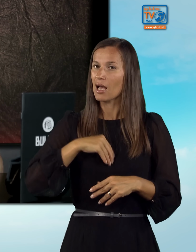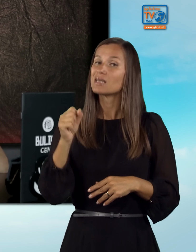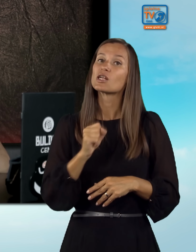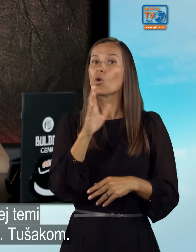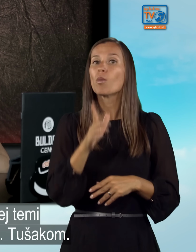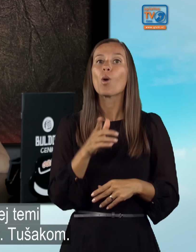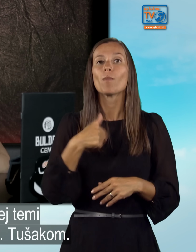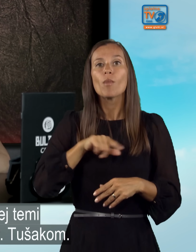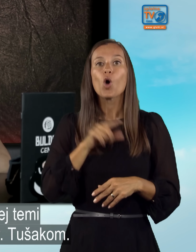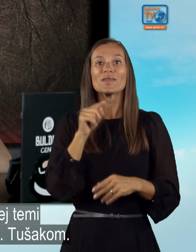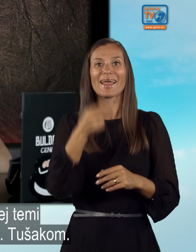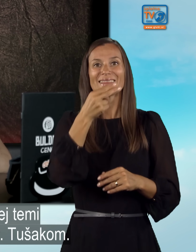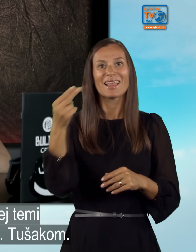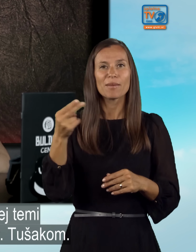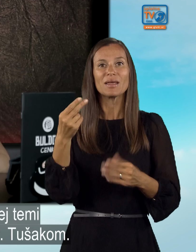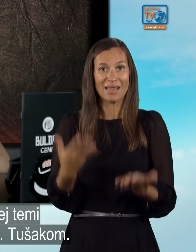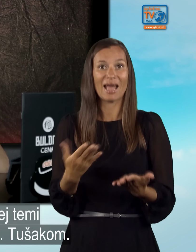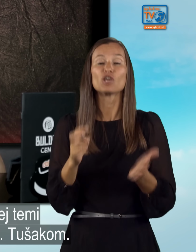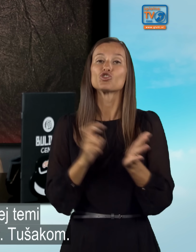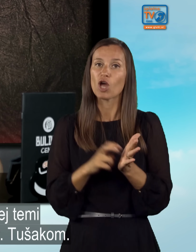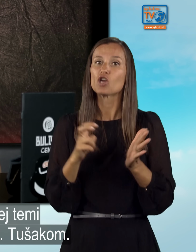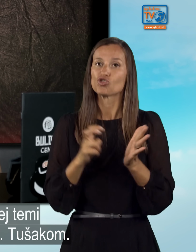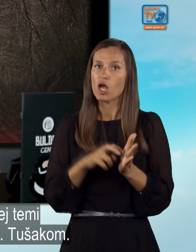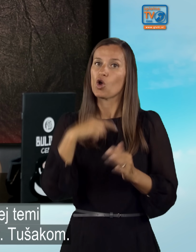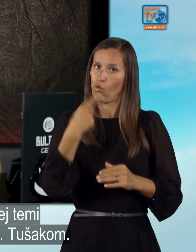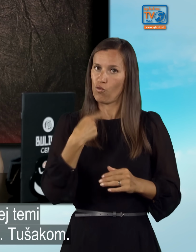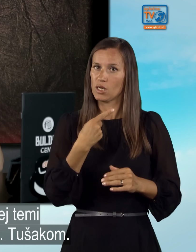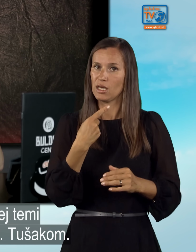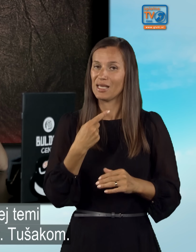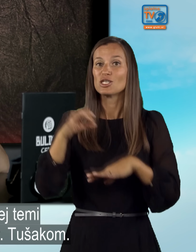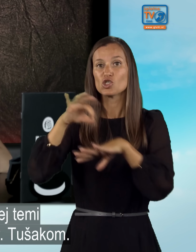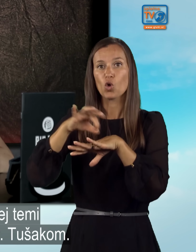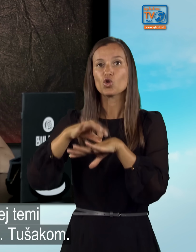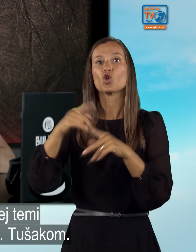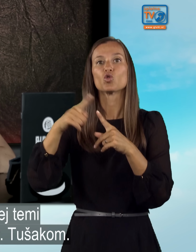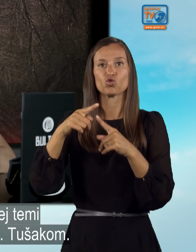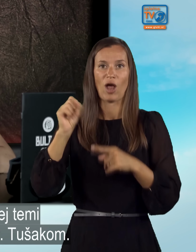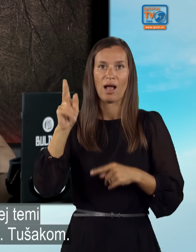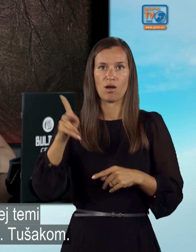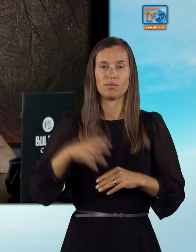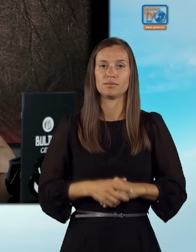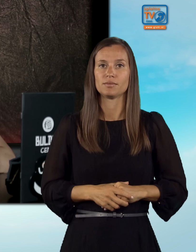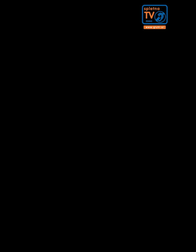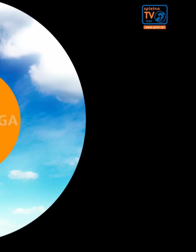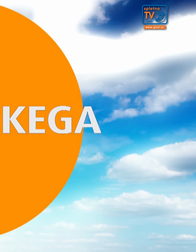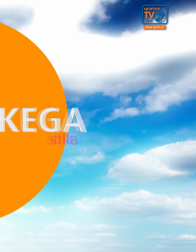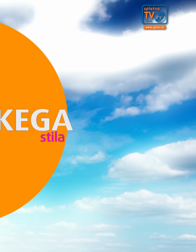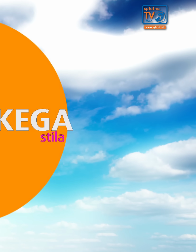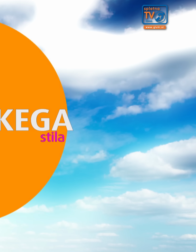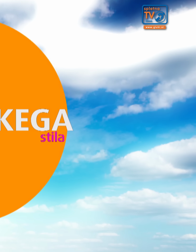psiha. In zato bomo o tej temi danes še govorili z dr. Tušakom.